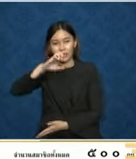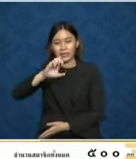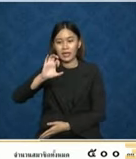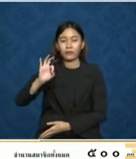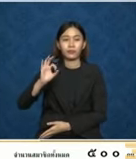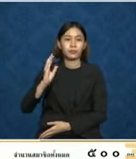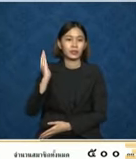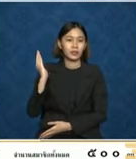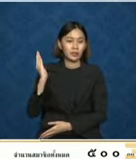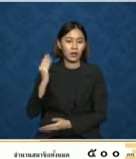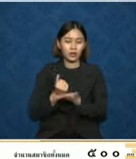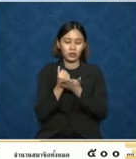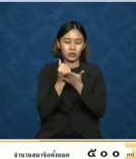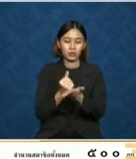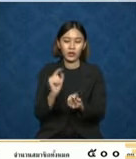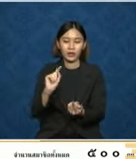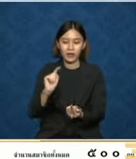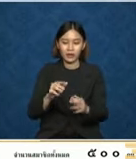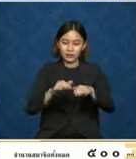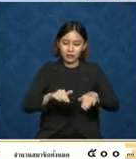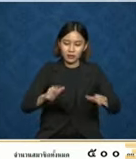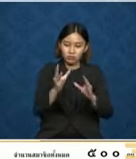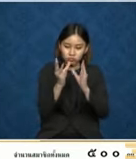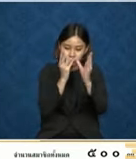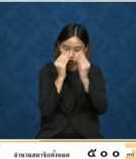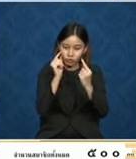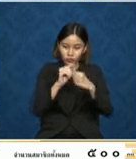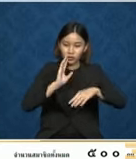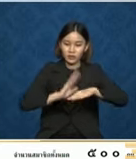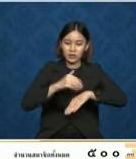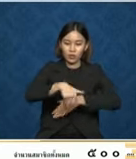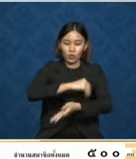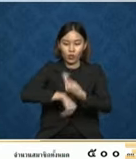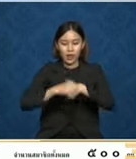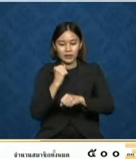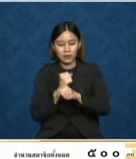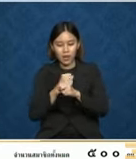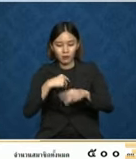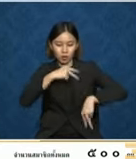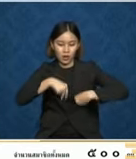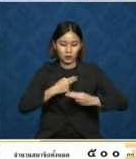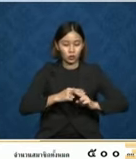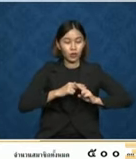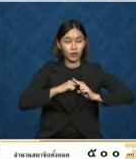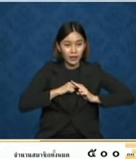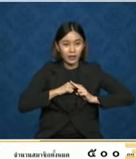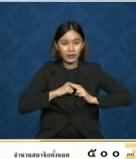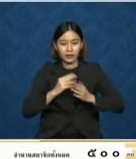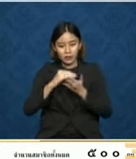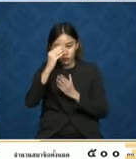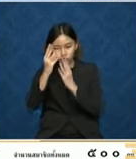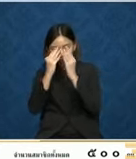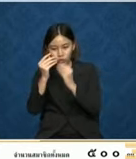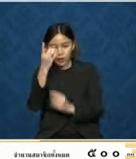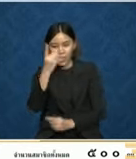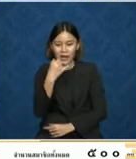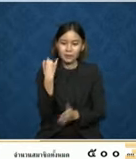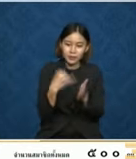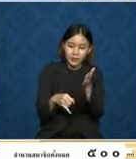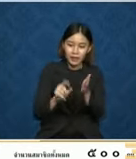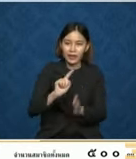รือว่า EF เนี่ยจะช่วยนะคะให้เด็กเนี่ยนะคะได้เรียนรู้ทักษะการปฏิบัติการกำกับตัวเองการควบคุมตัวเองเรียนรู้ว่าเรื่องไหนผิดเรื่อง